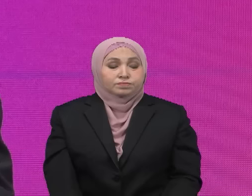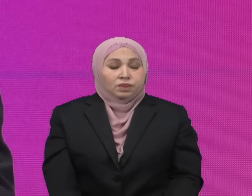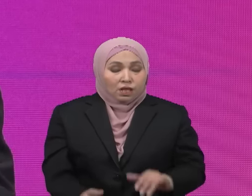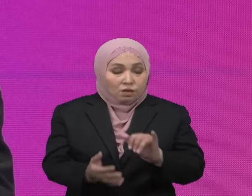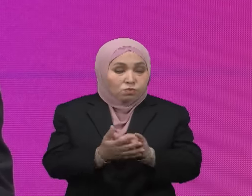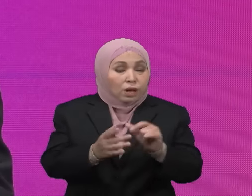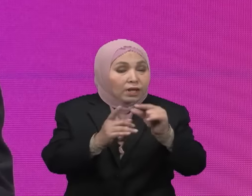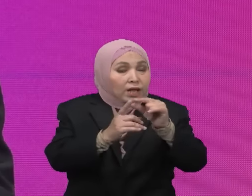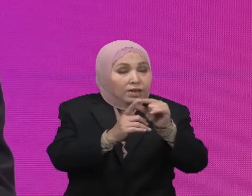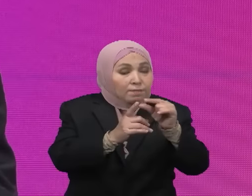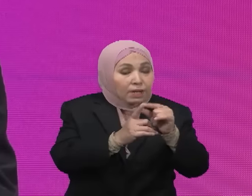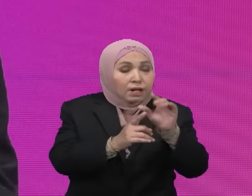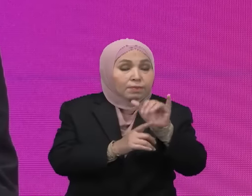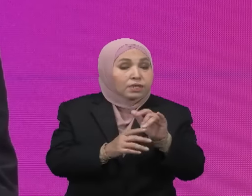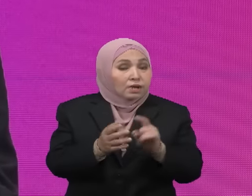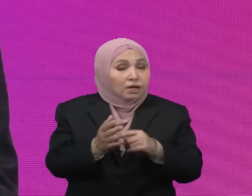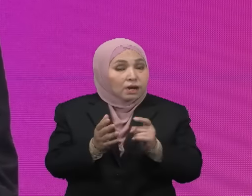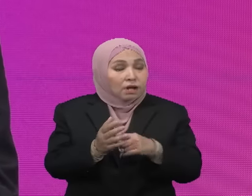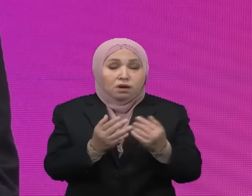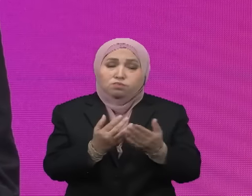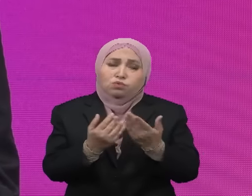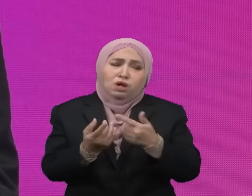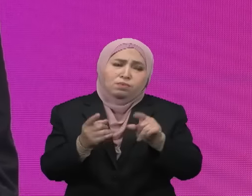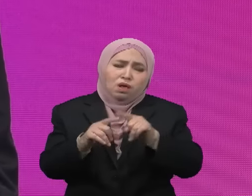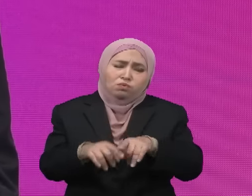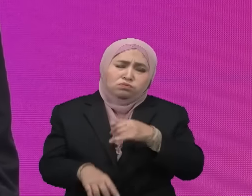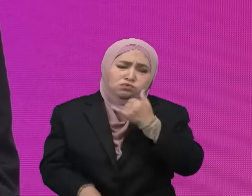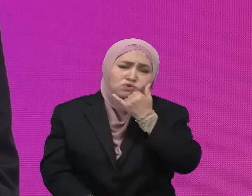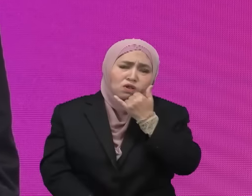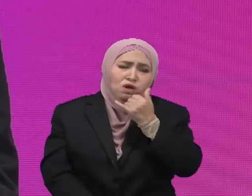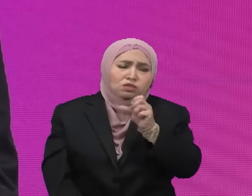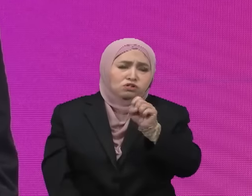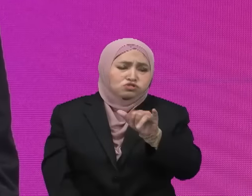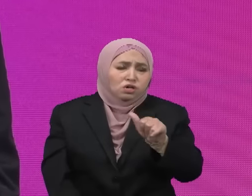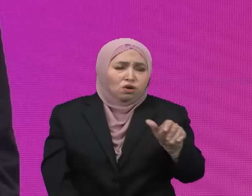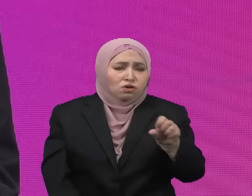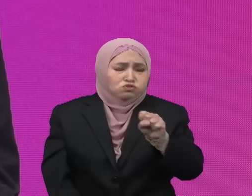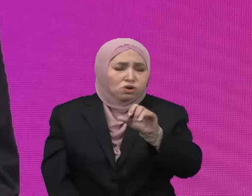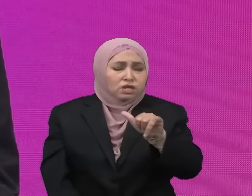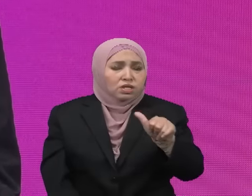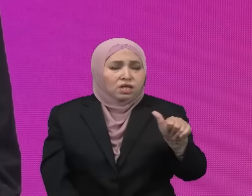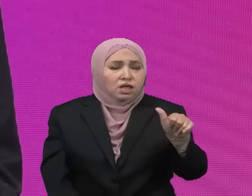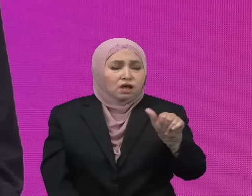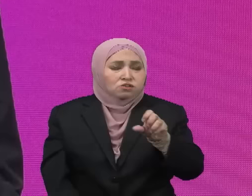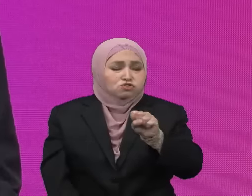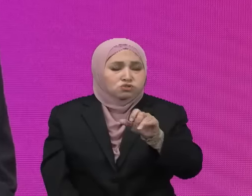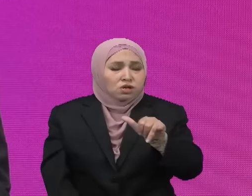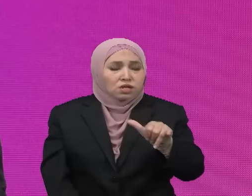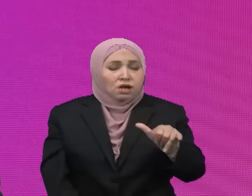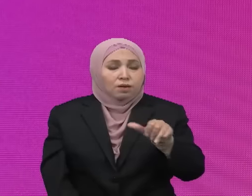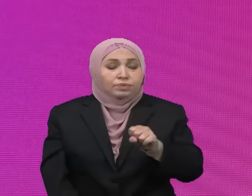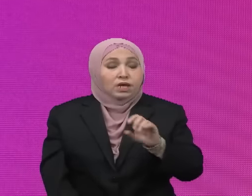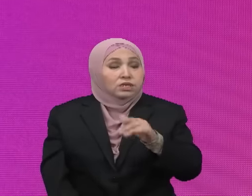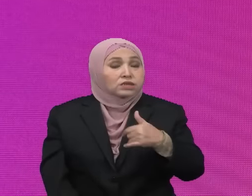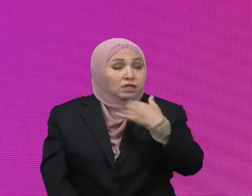dia kalimah-kalimah yang kadang-kadang mudah melakukan kesalahan. Syayat dengan syaya, syaya.